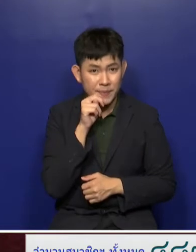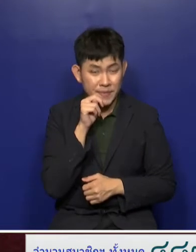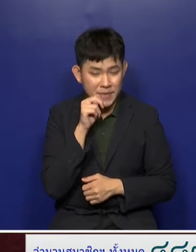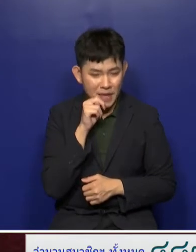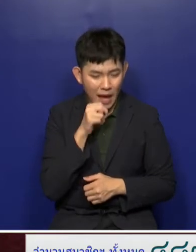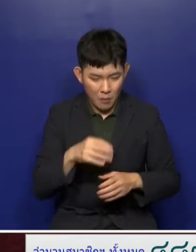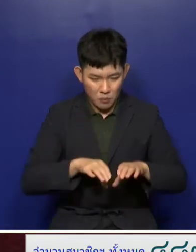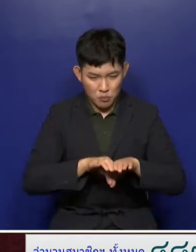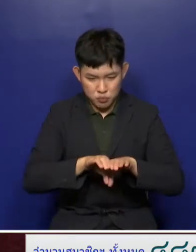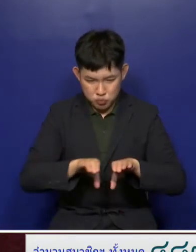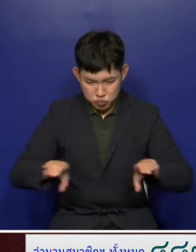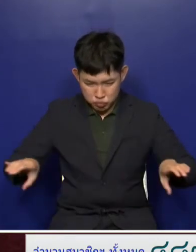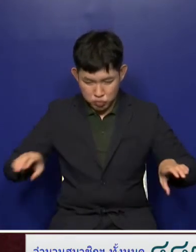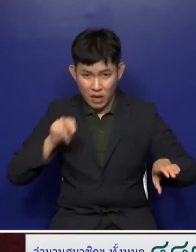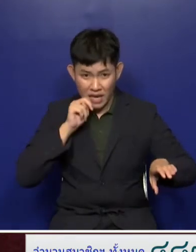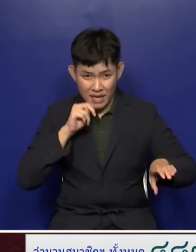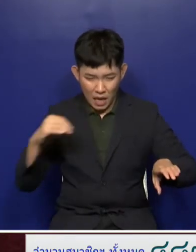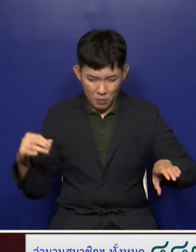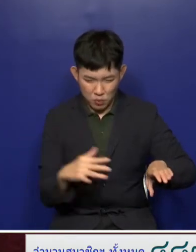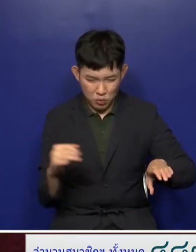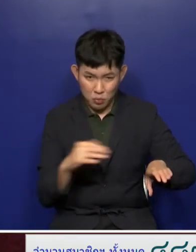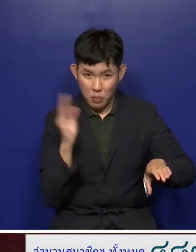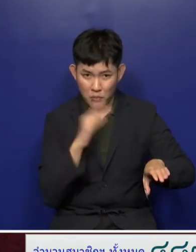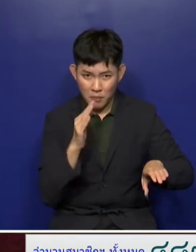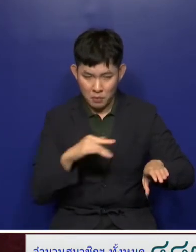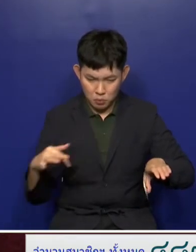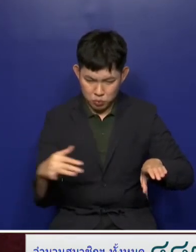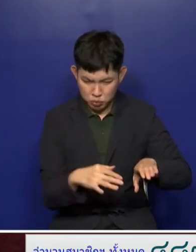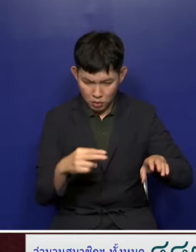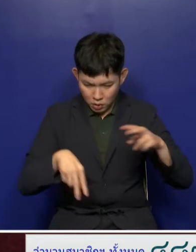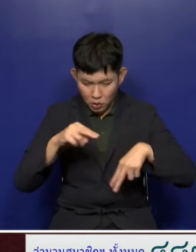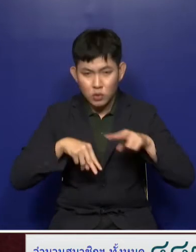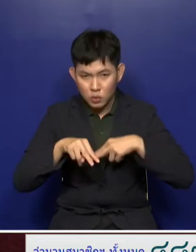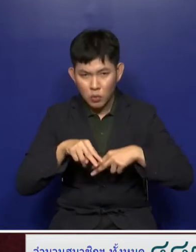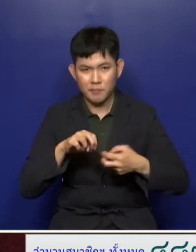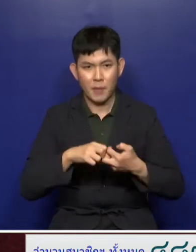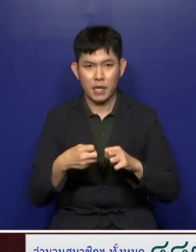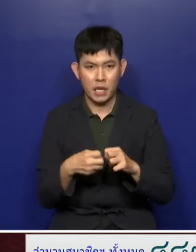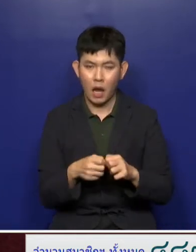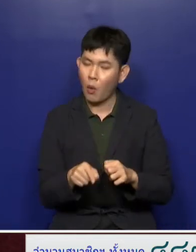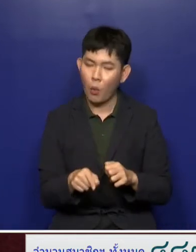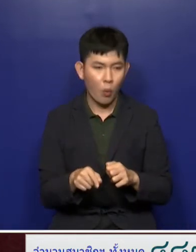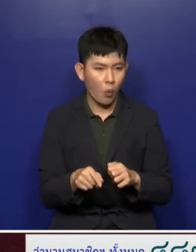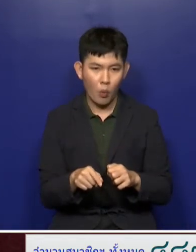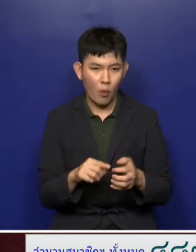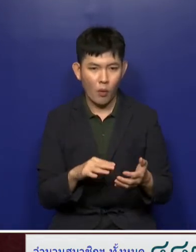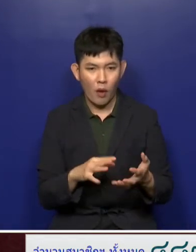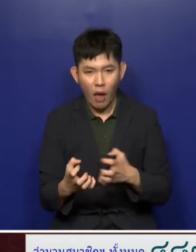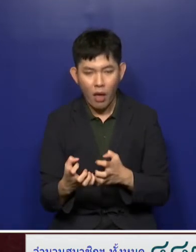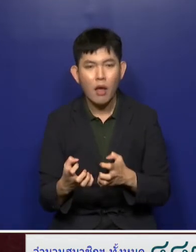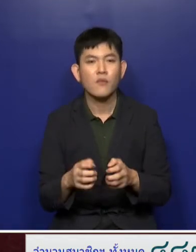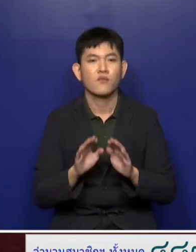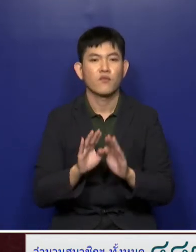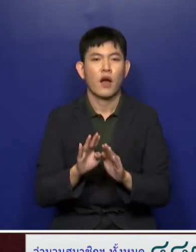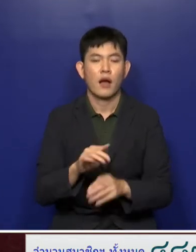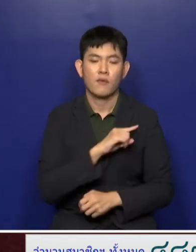ที่ของอาการและปล่องทิ้งขยะนะครับซึ่งในขณะนี้นะครับปัญหาจรวดข้างมากก็อยากจะให้การขาดได้เร่ง